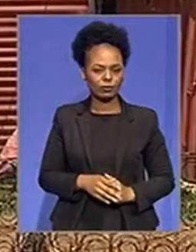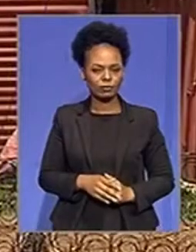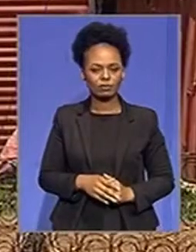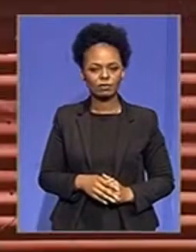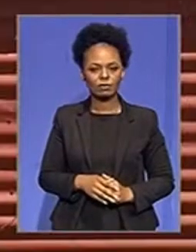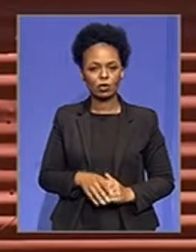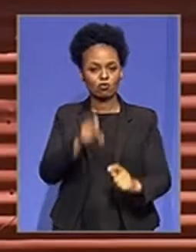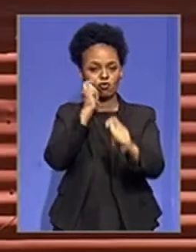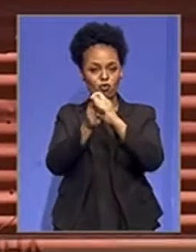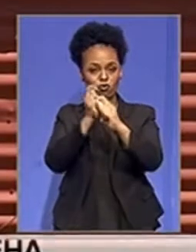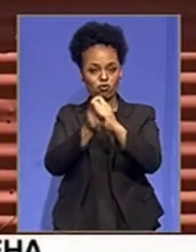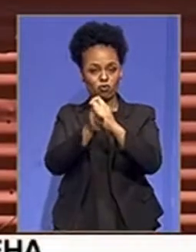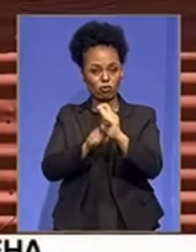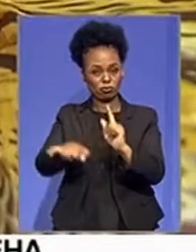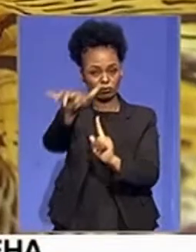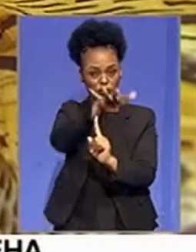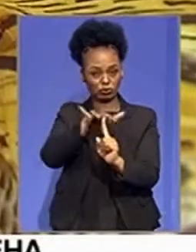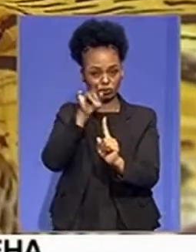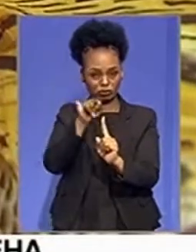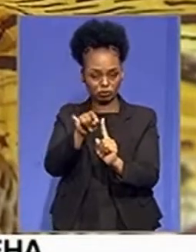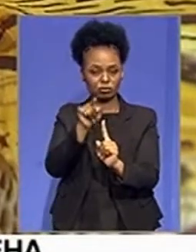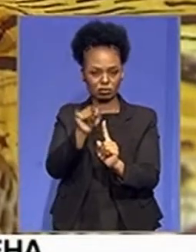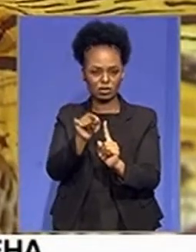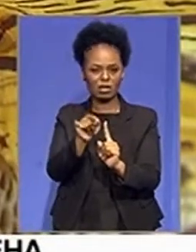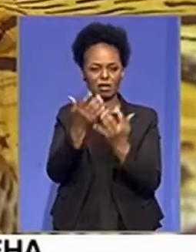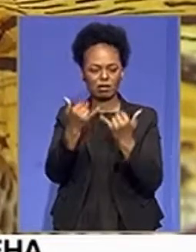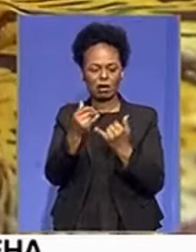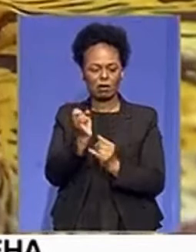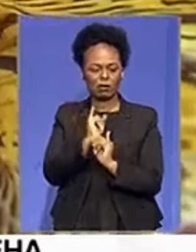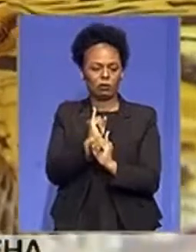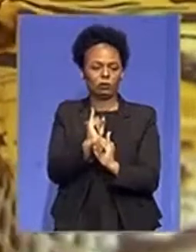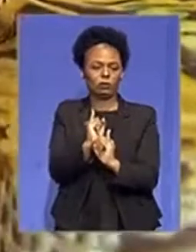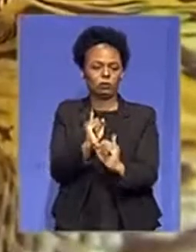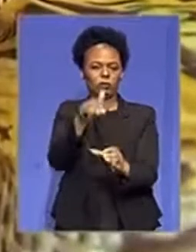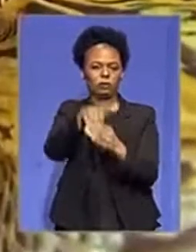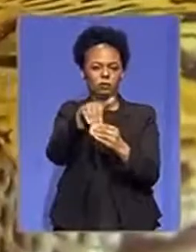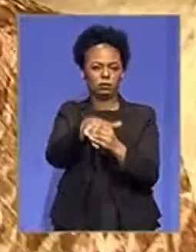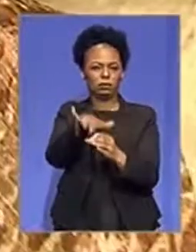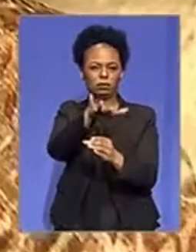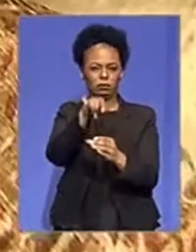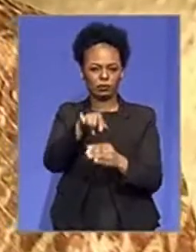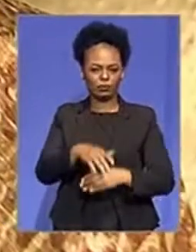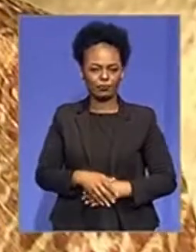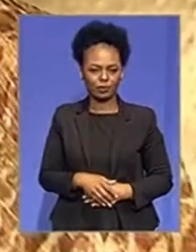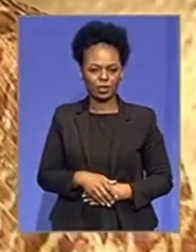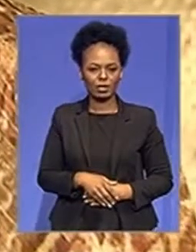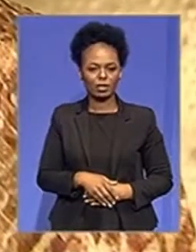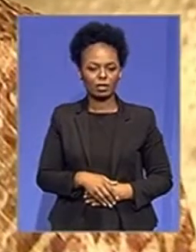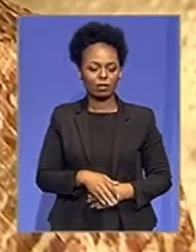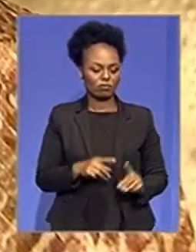ka mokhukhung wo go na le kanegelo ya go garusha matswalo Ba re ipa sotele matsoa. motswadi o